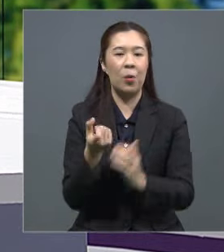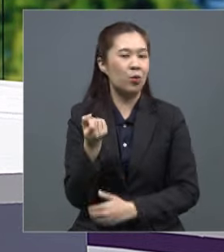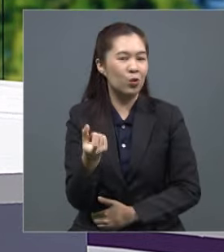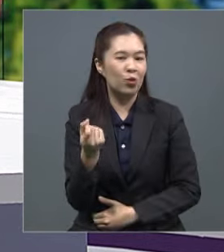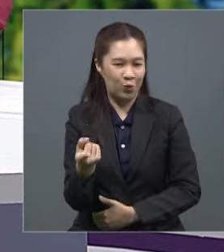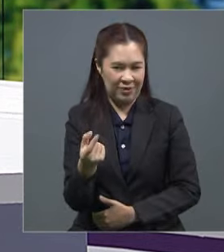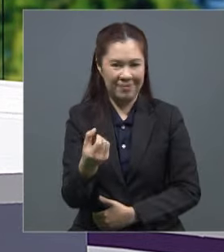2 HDนี่ลค่ะ